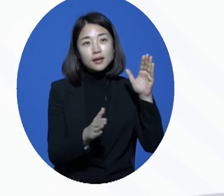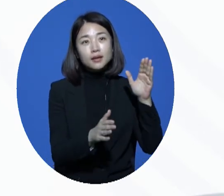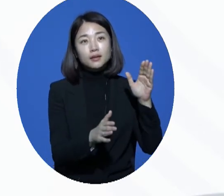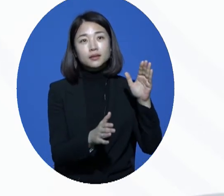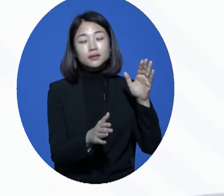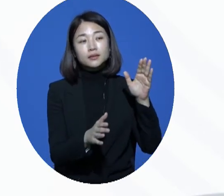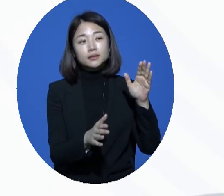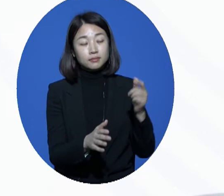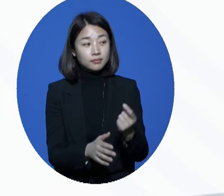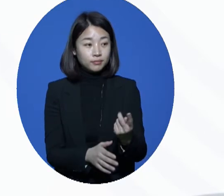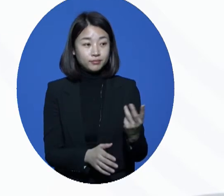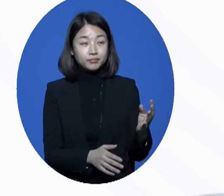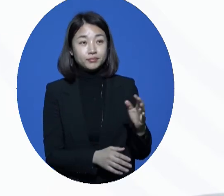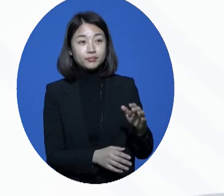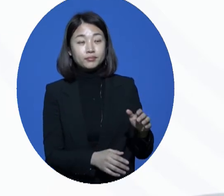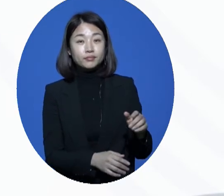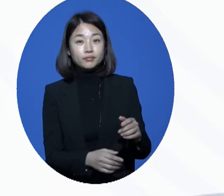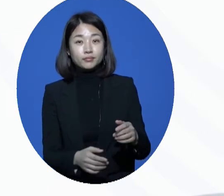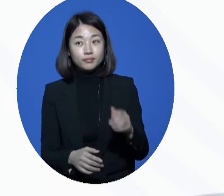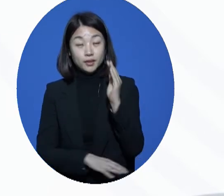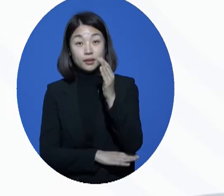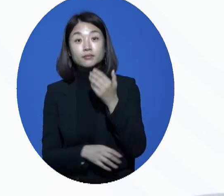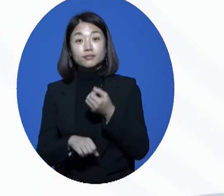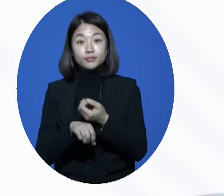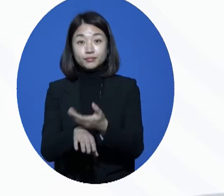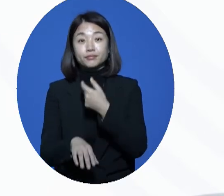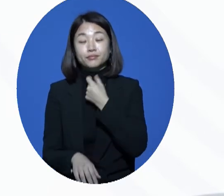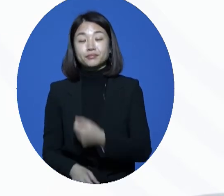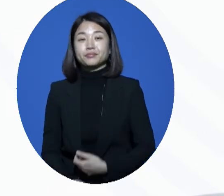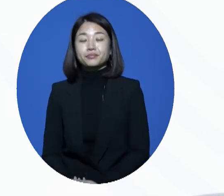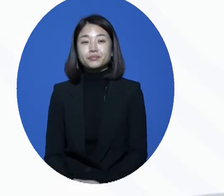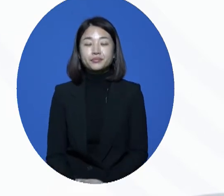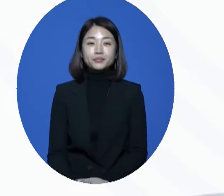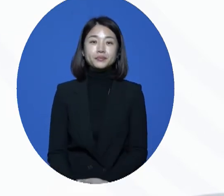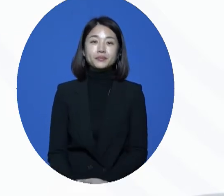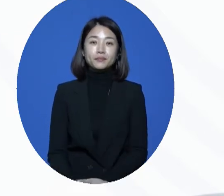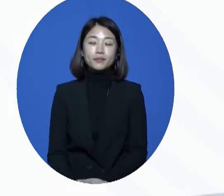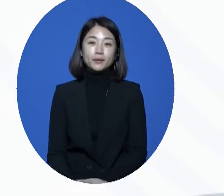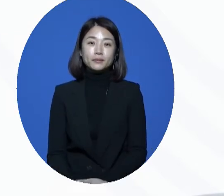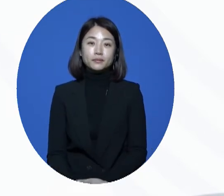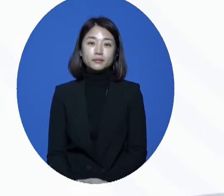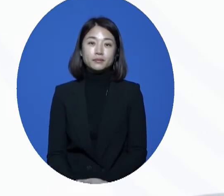관한 이야기를 조금 더 집중해서 하려고 합니다.